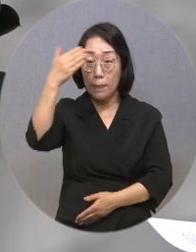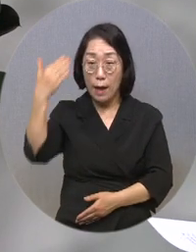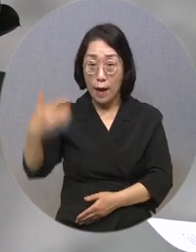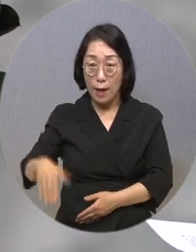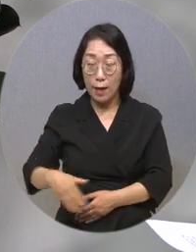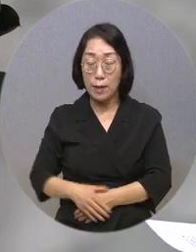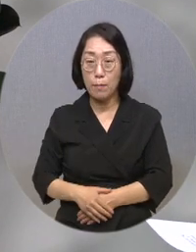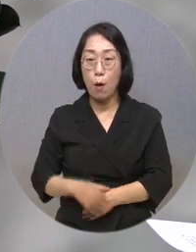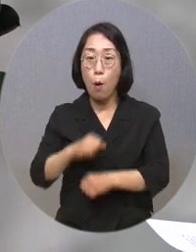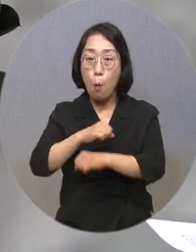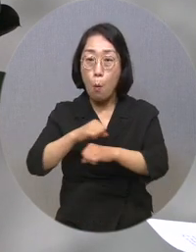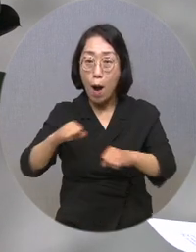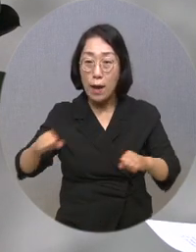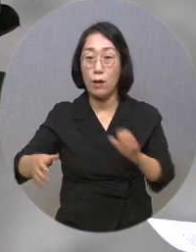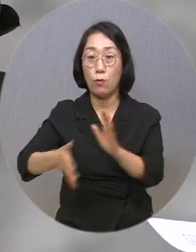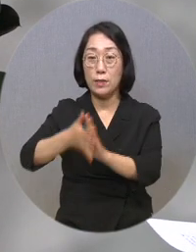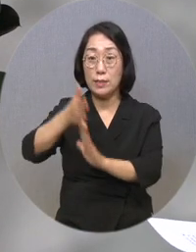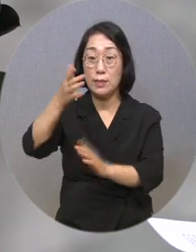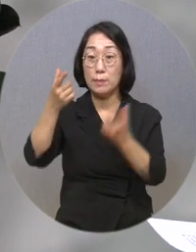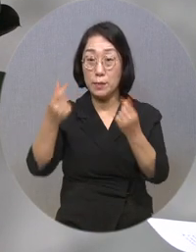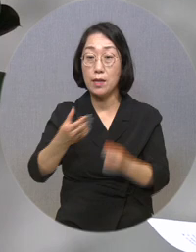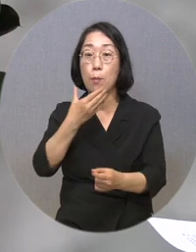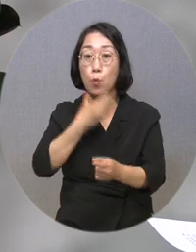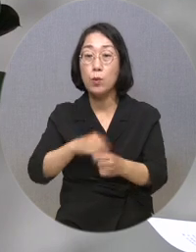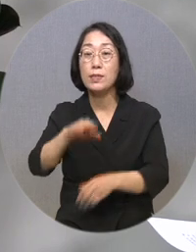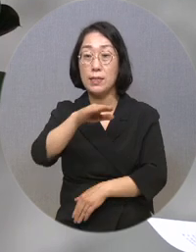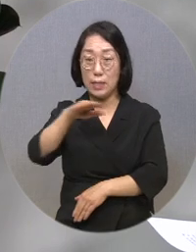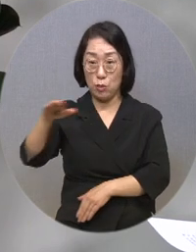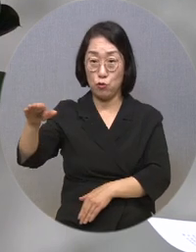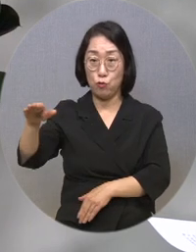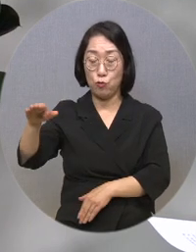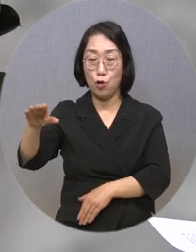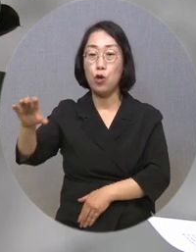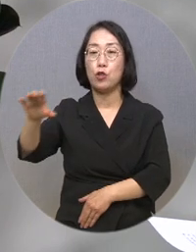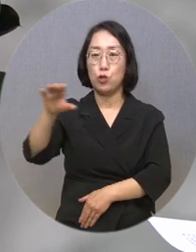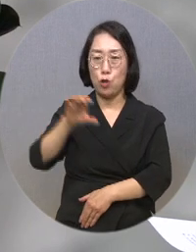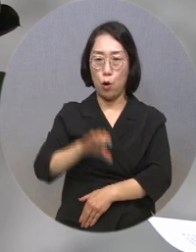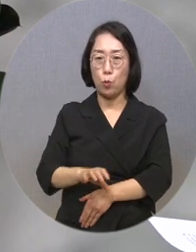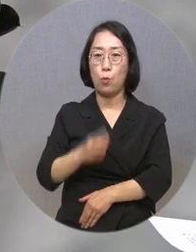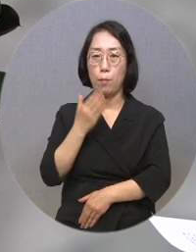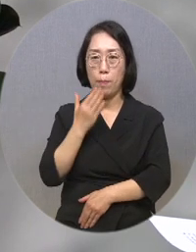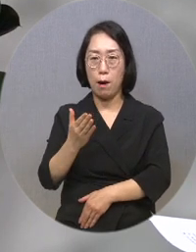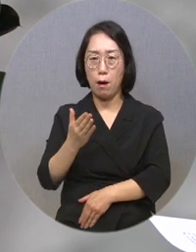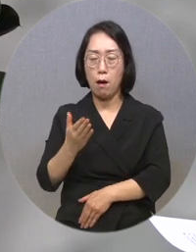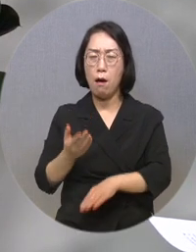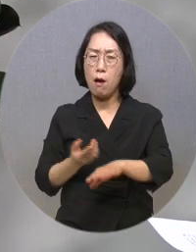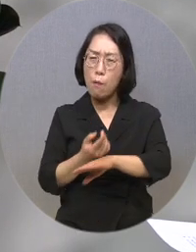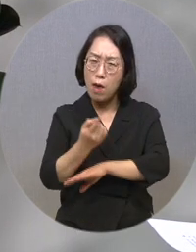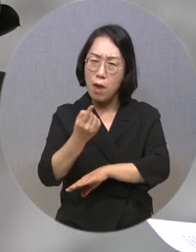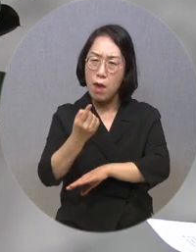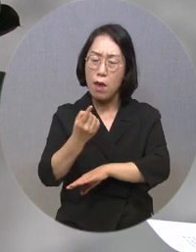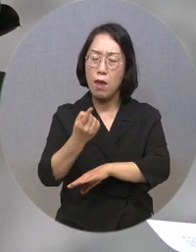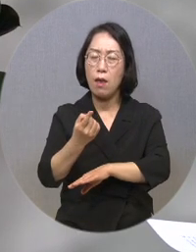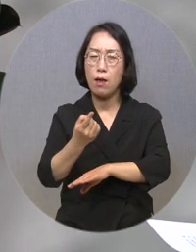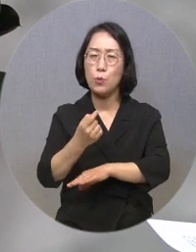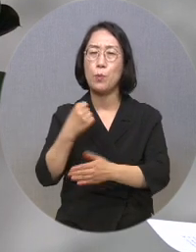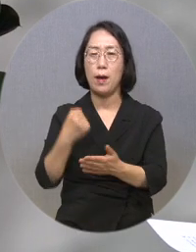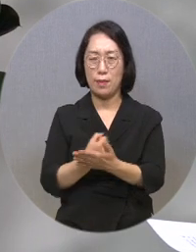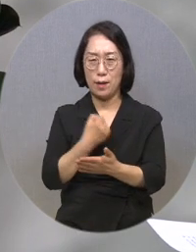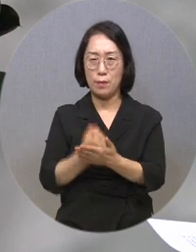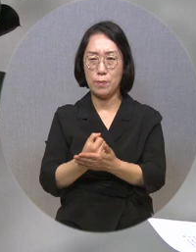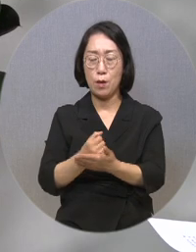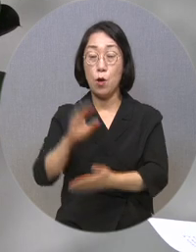복지 기준이 정해진 것이 하나인데 나머지 부분은 정말 안타깝습니다. 이 부분은